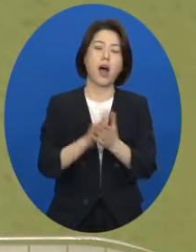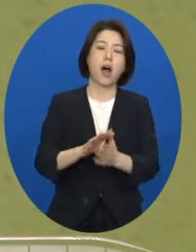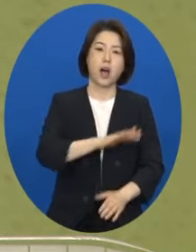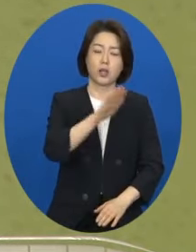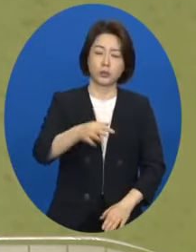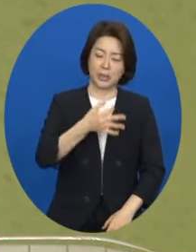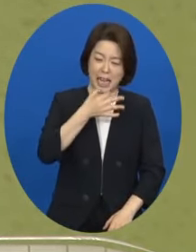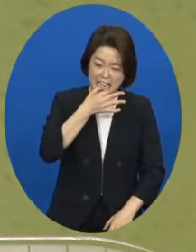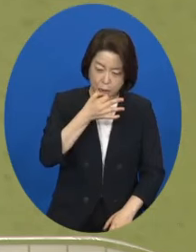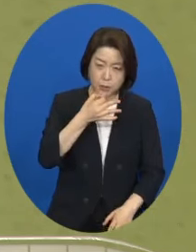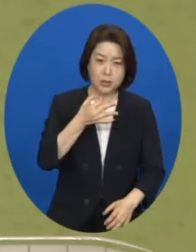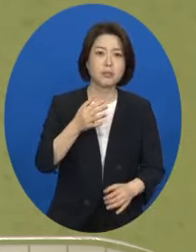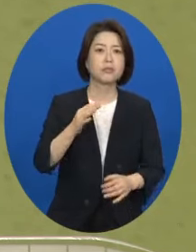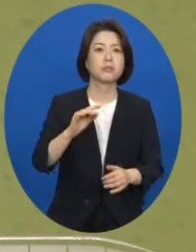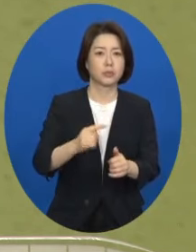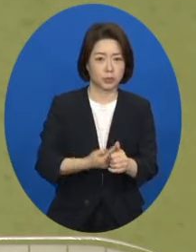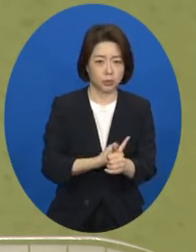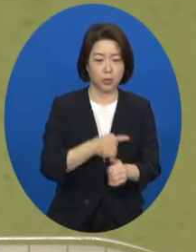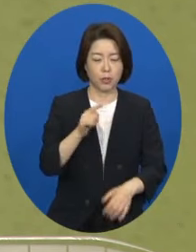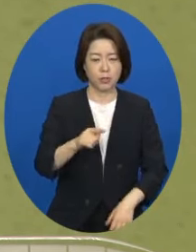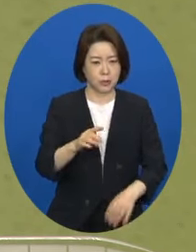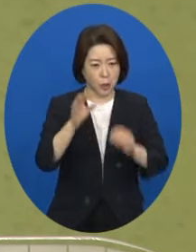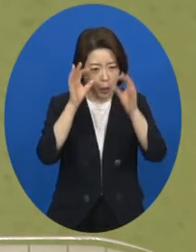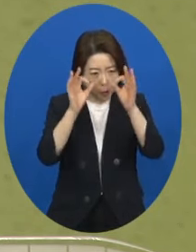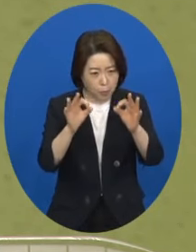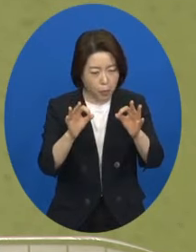욕망과 욕심에 그거를 보고